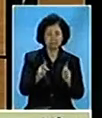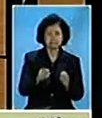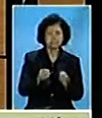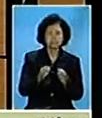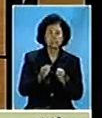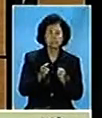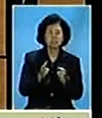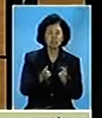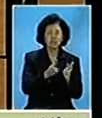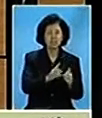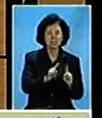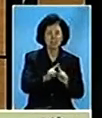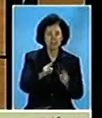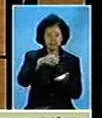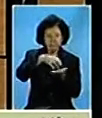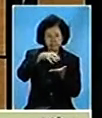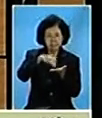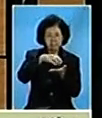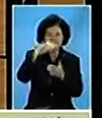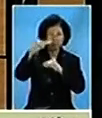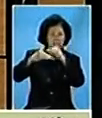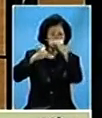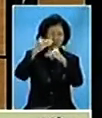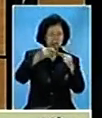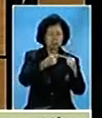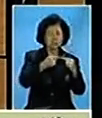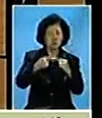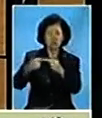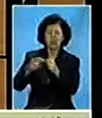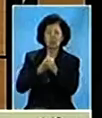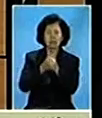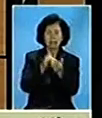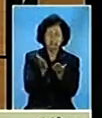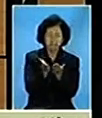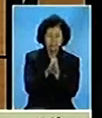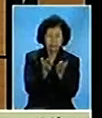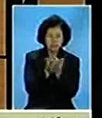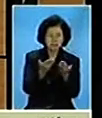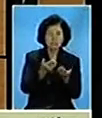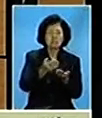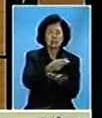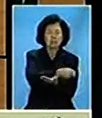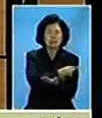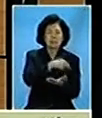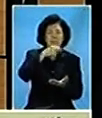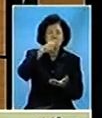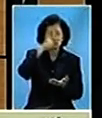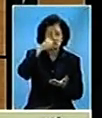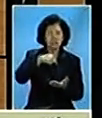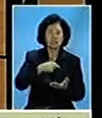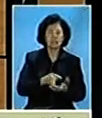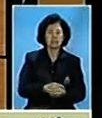ซึ่งถ่ายทอดหรือพัฒนาสืบต่อกันมาตามตำราการแพทย์แผนไทยหรือจากสถานที่สภาการแพทย์รับร